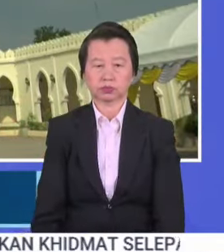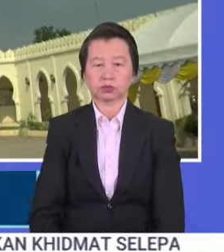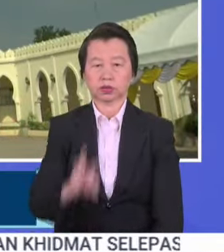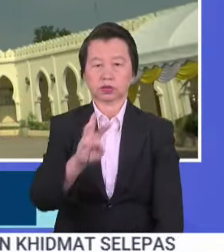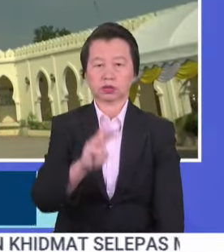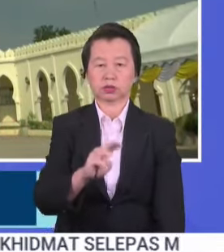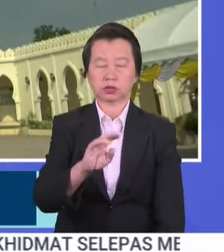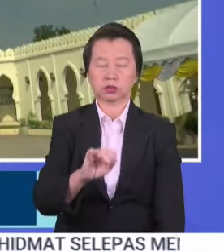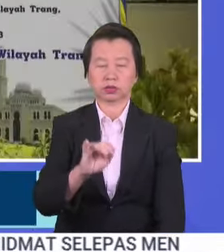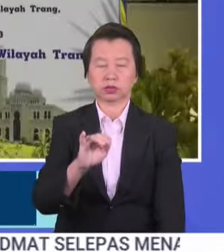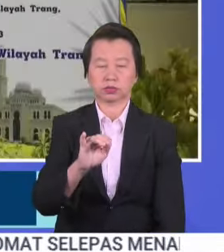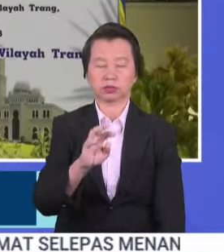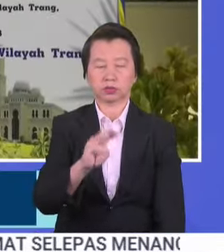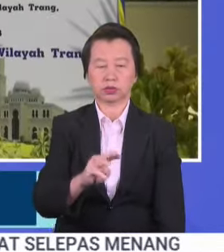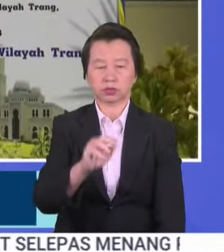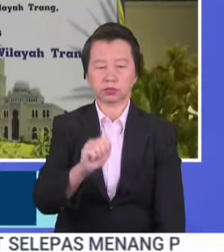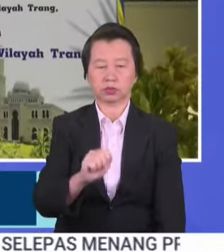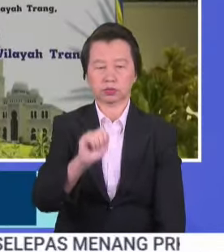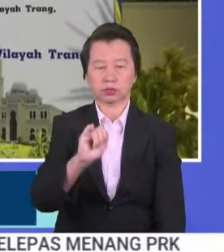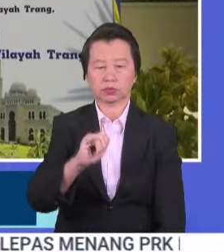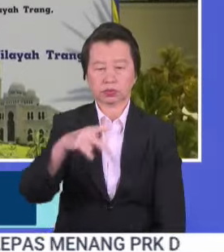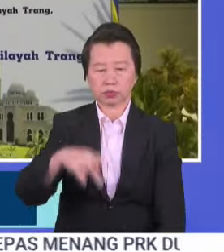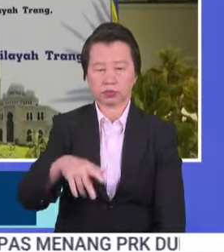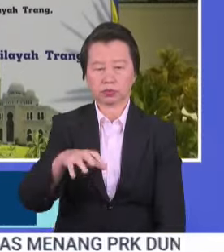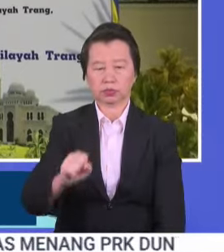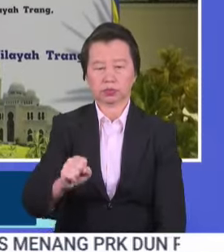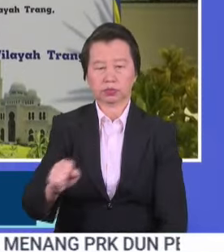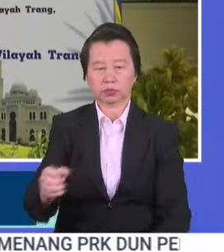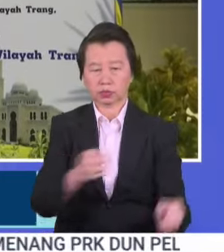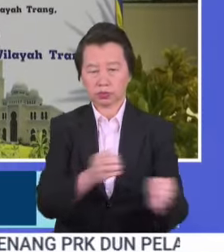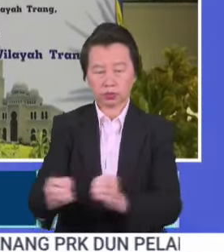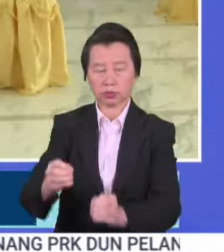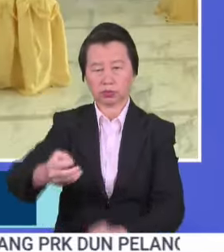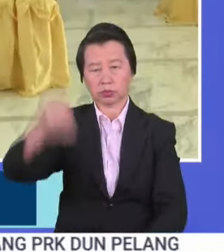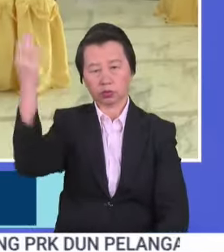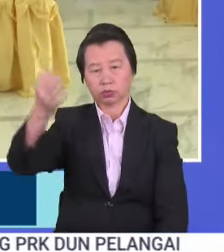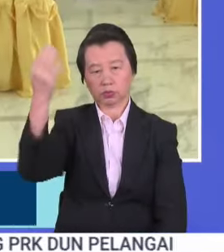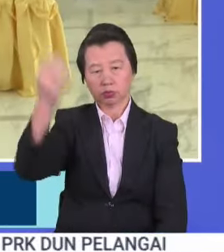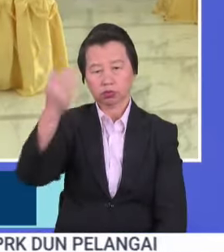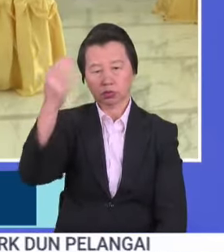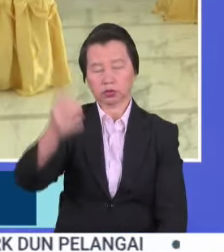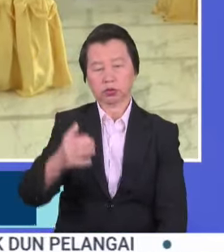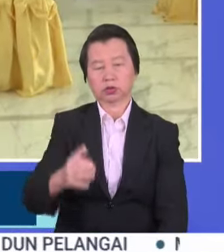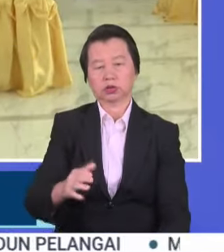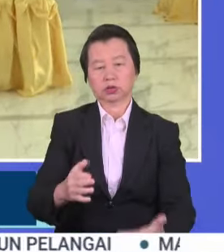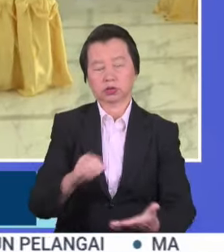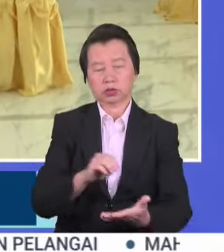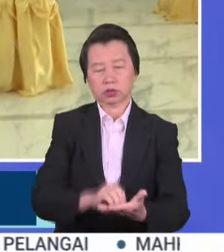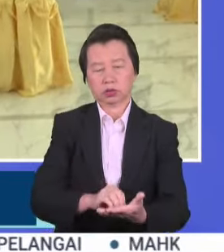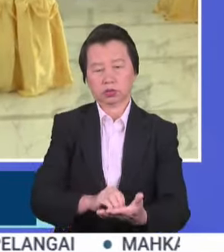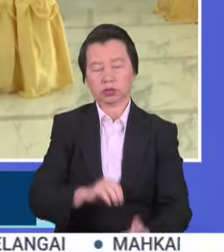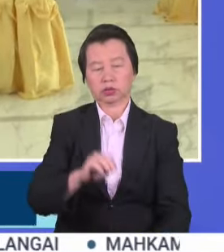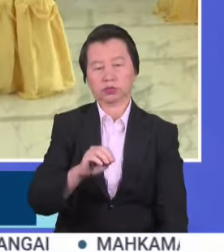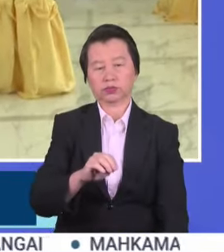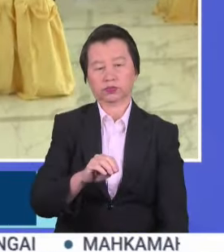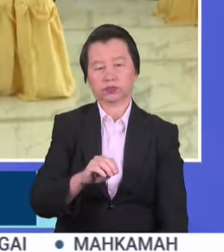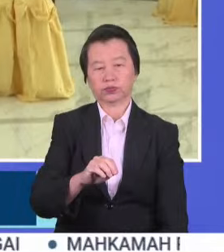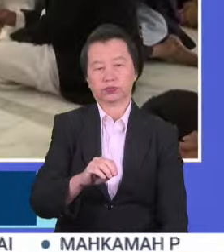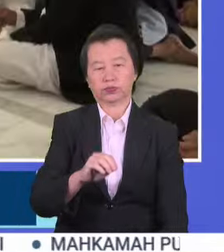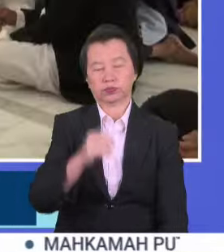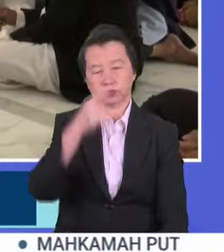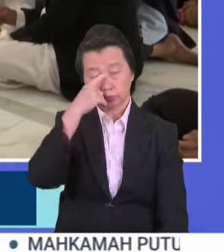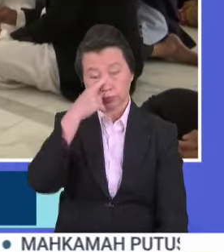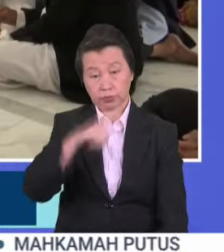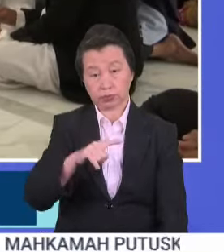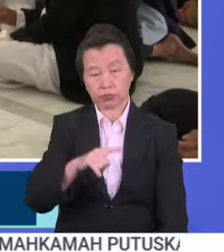Majlis Agama Islam dan Adat Istiadat Melayu Perlis, MAIPS, menganjurkan Forum Ummah Wahidah di Masjid Madinah Al-Islam, Trang,